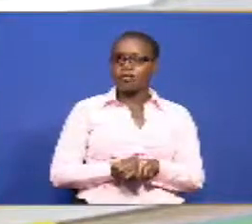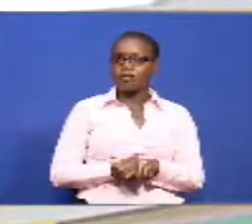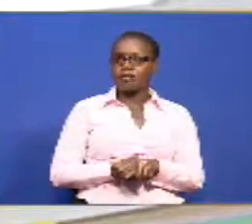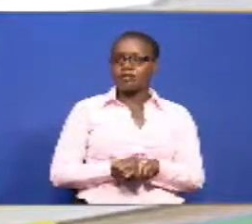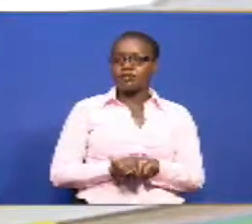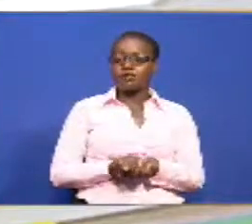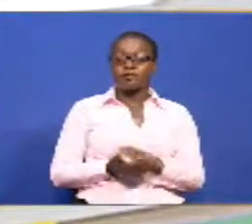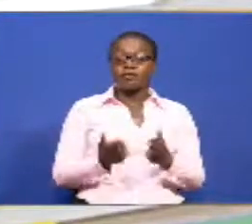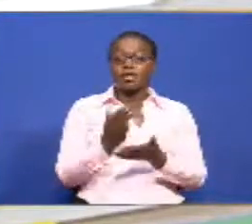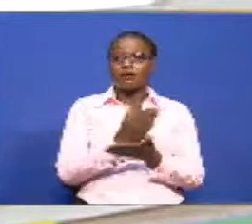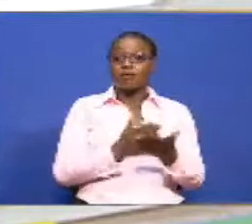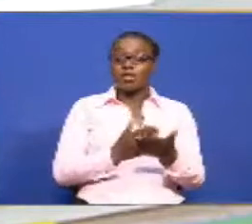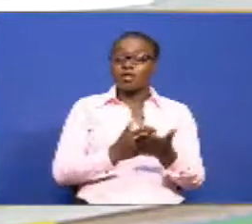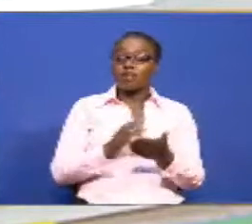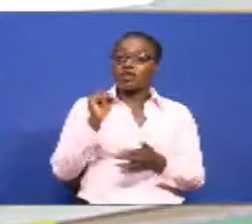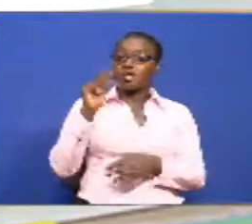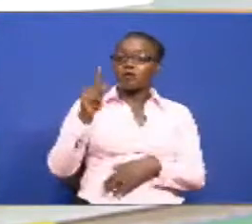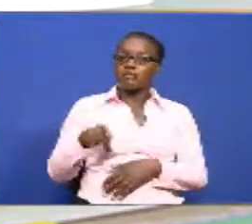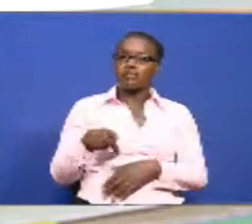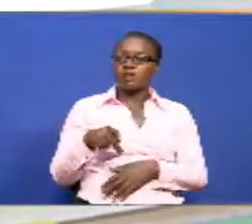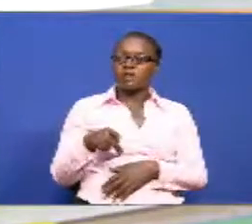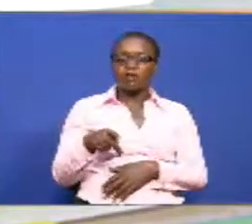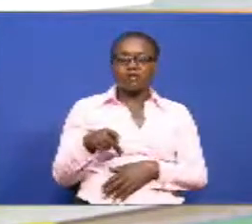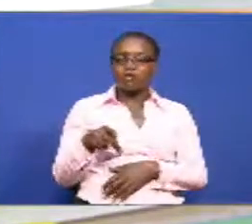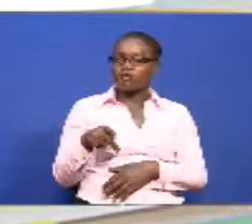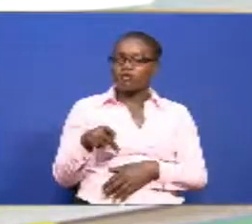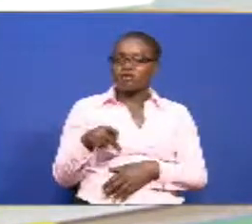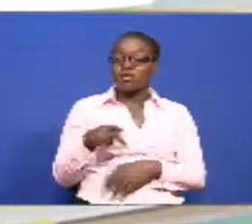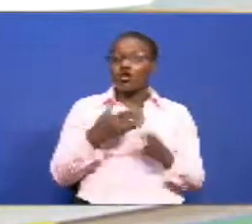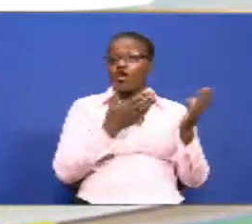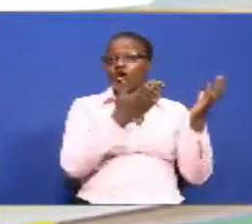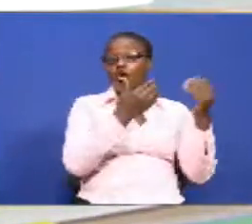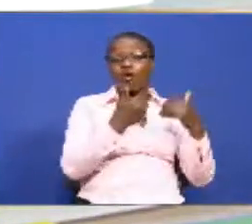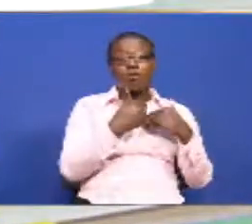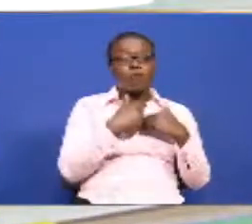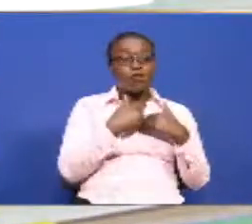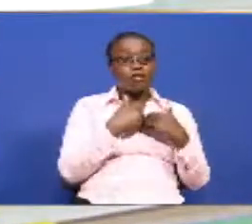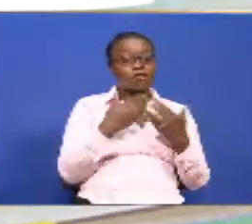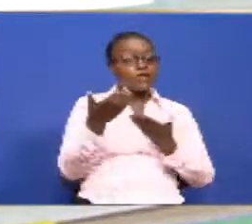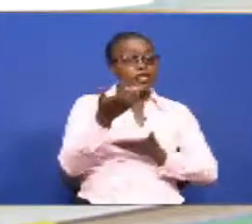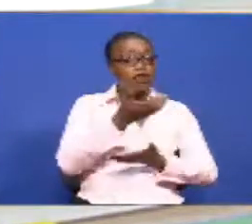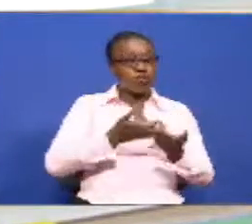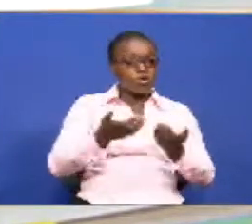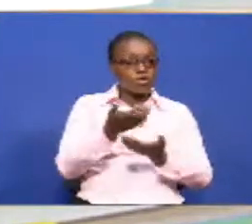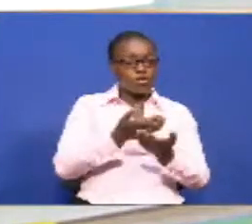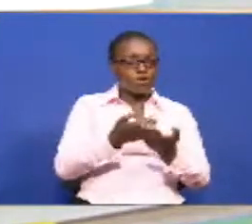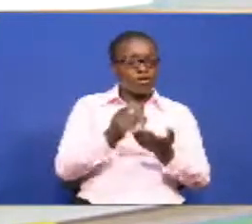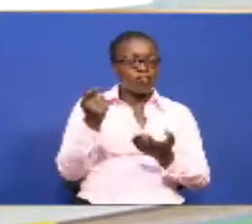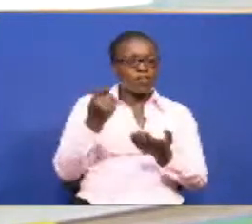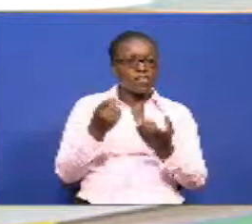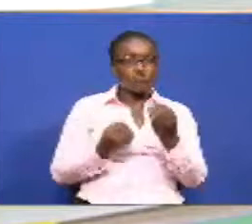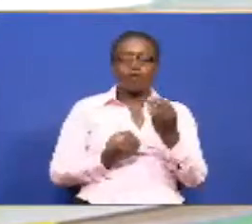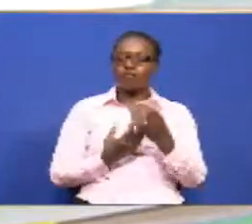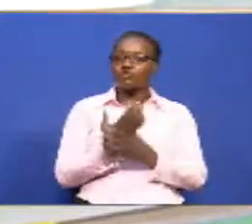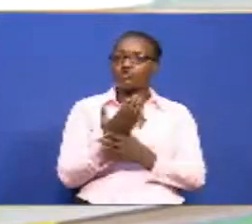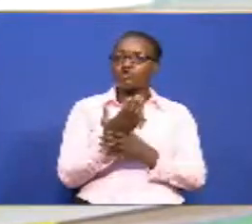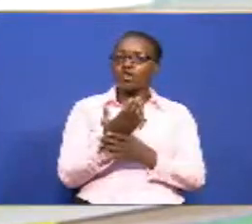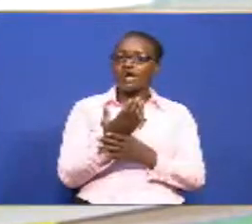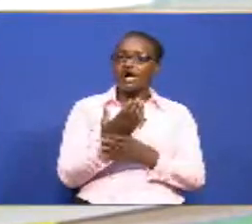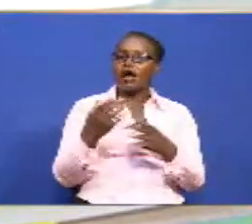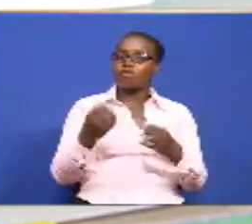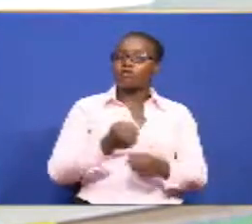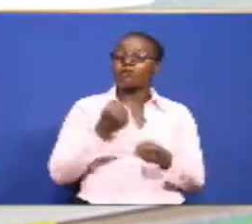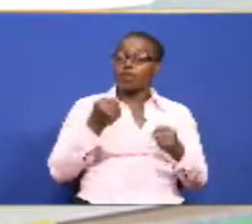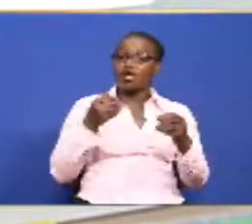Baadhi ya wabunge wameelezea matumaini kuwa uchumi wa Kenya utastahimili athari za janga